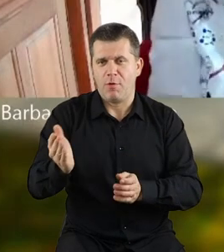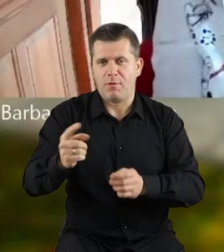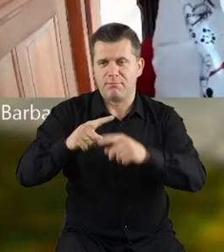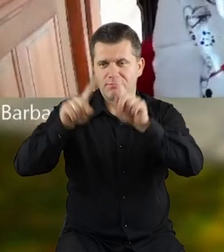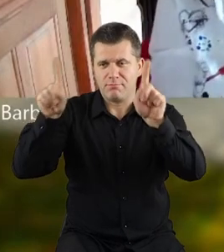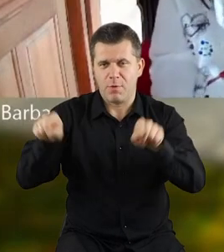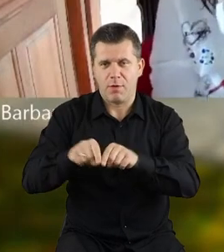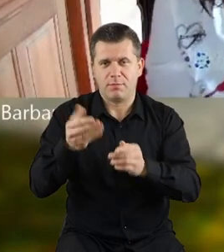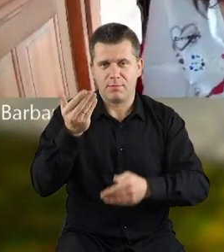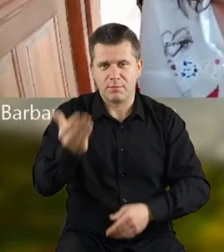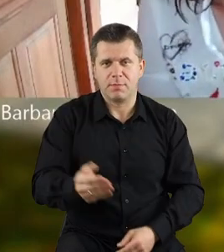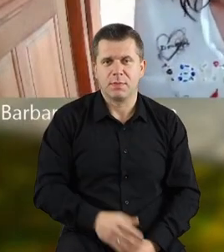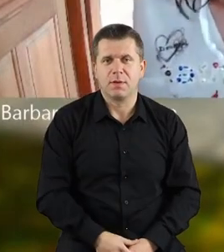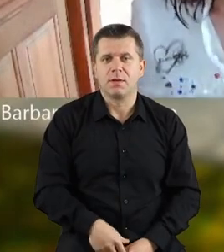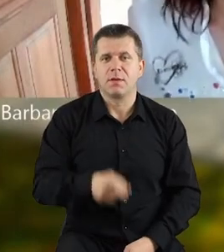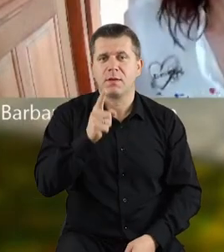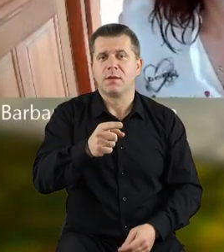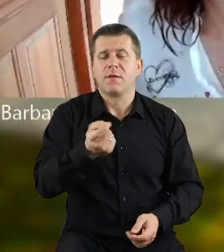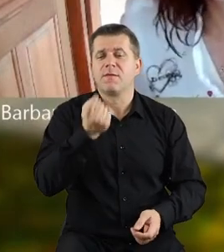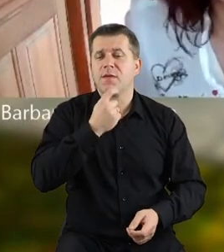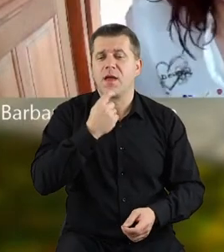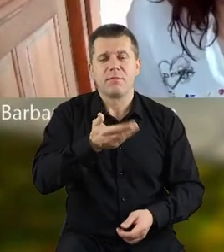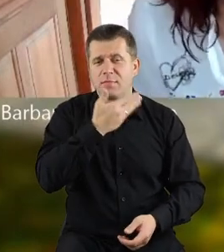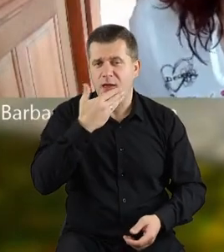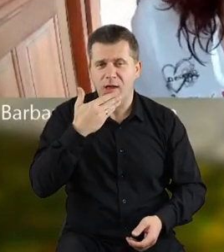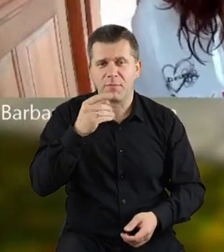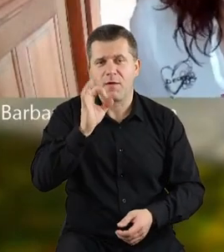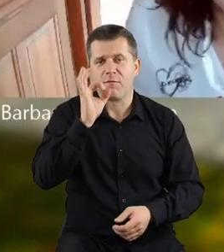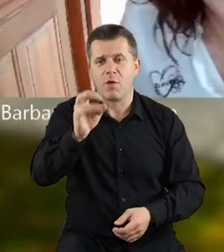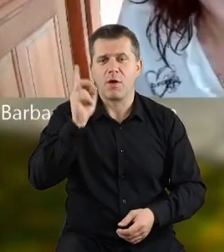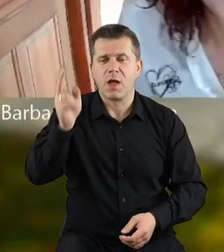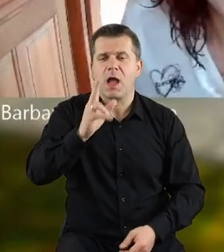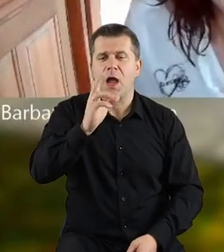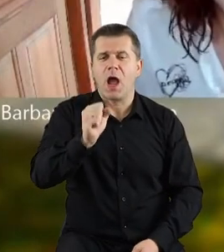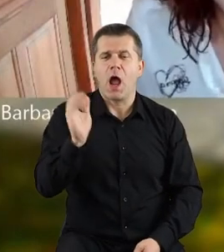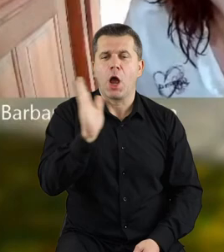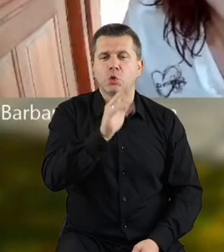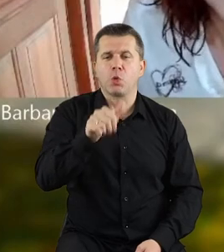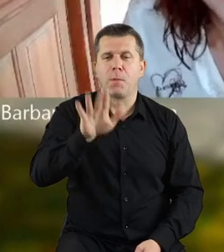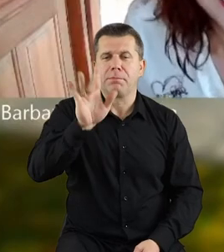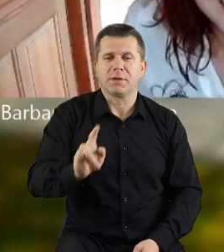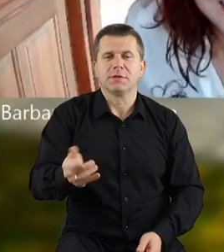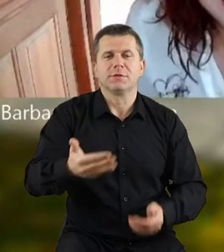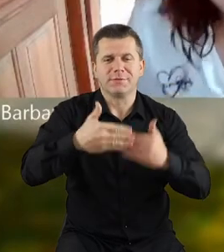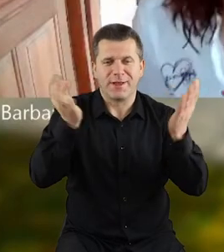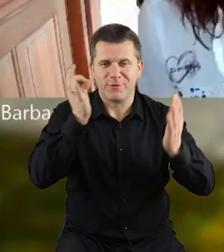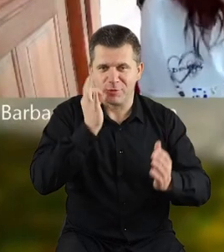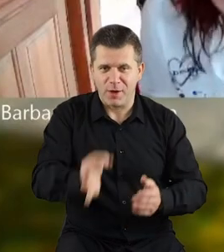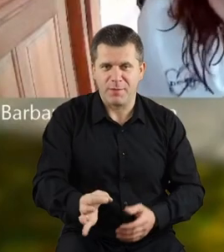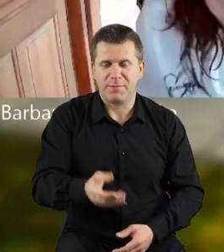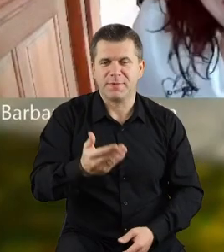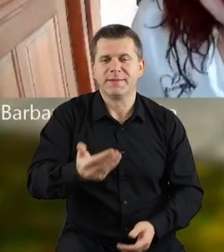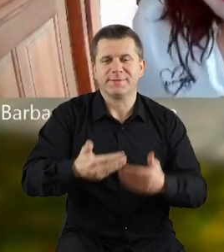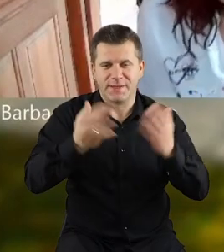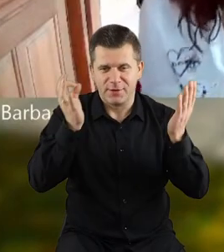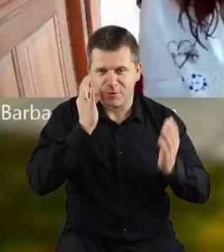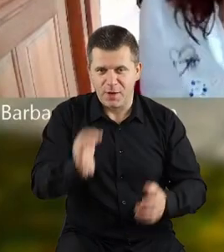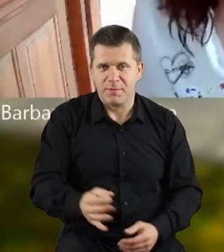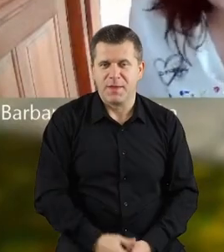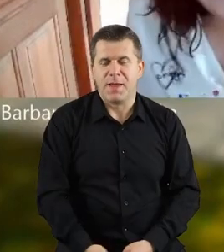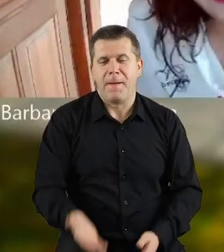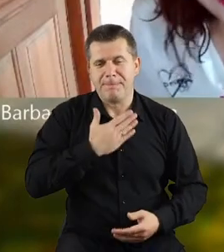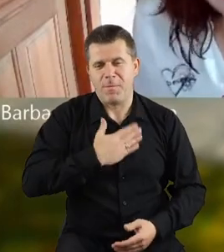na monitorach. Niestety nie ma jej ze mną w Kielcach, jest na swoich Kaszubach. Dzień dobry, Basiu. Dzień dobry,